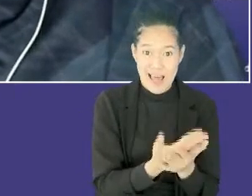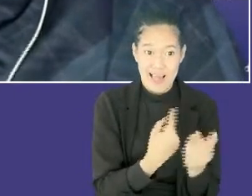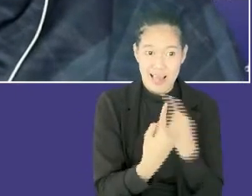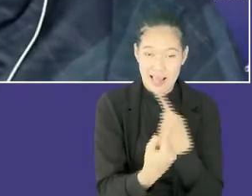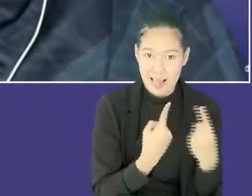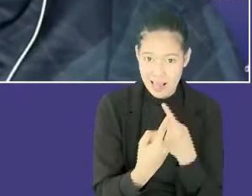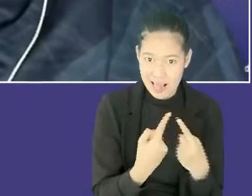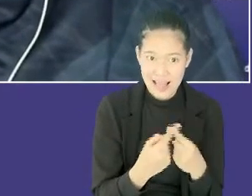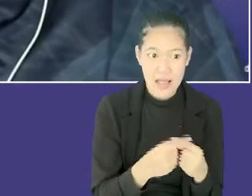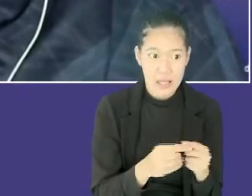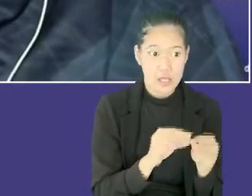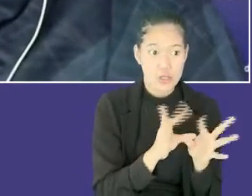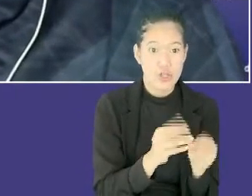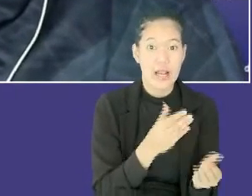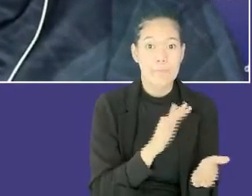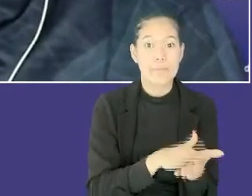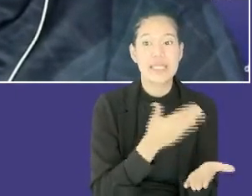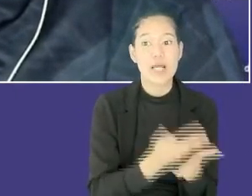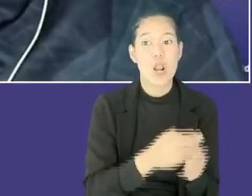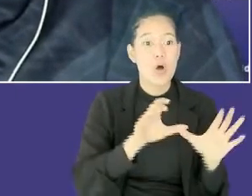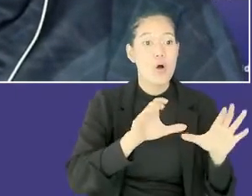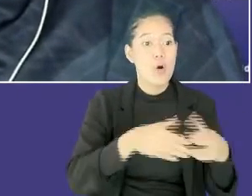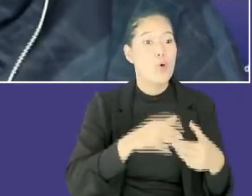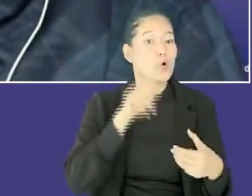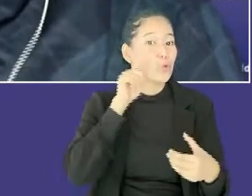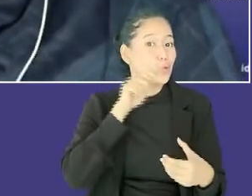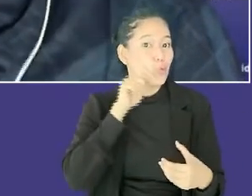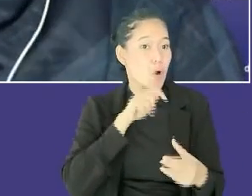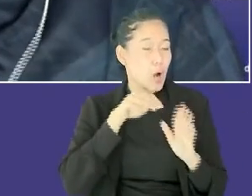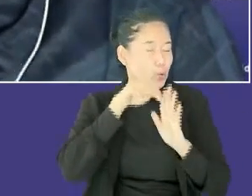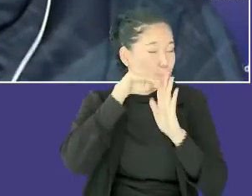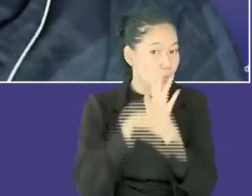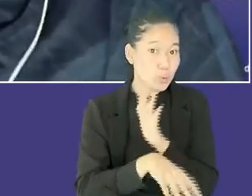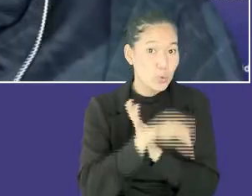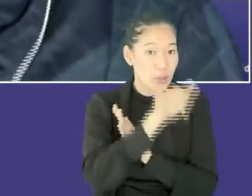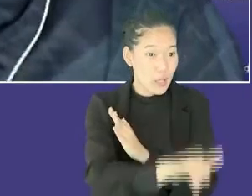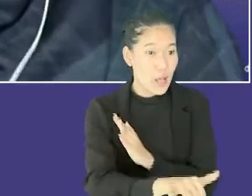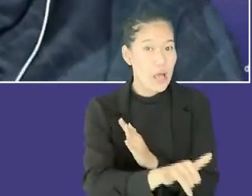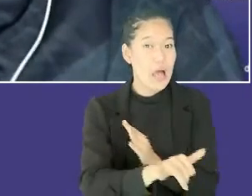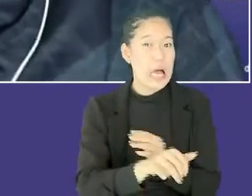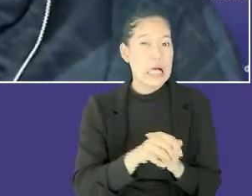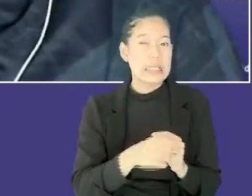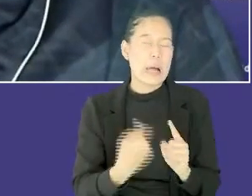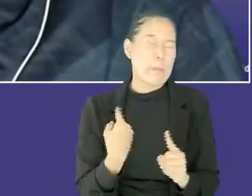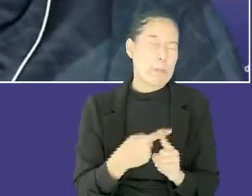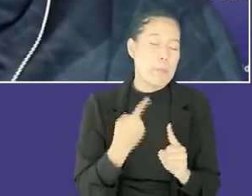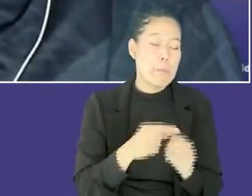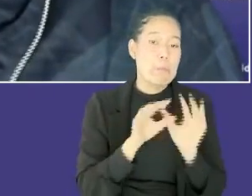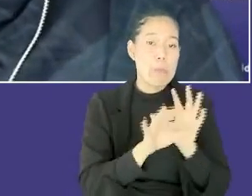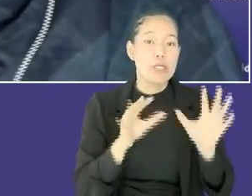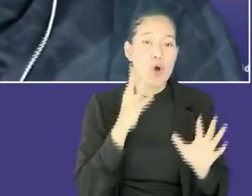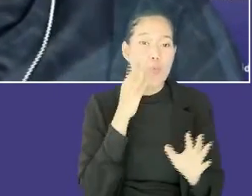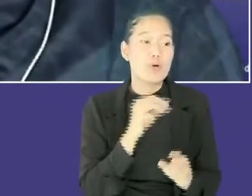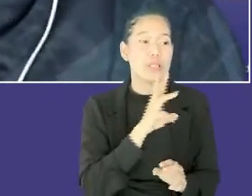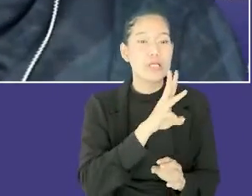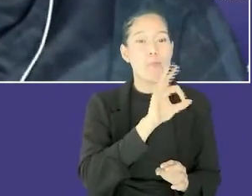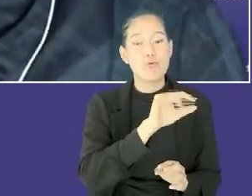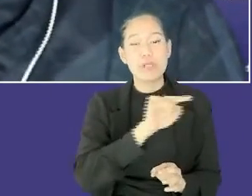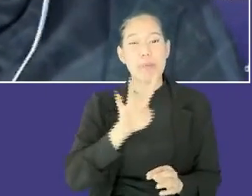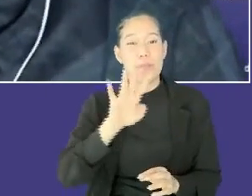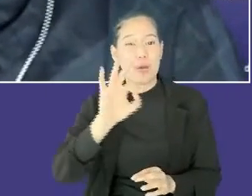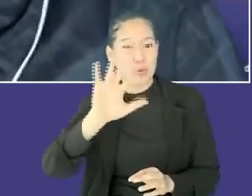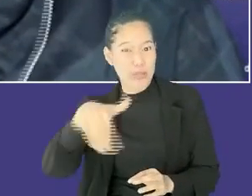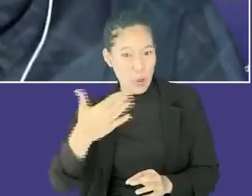dibahas ternyata angka kematian yang lansia malah turunnya jauh sebetulnya rendah yang tinggi malah sebetulnya di umur 30